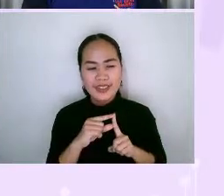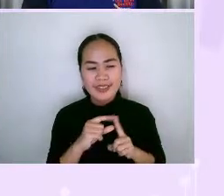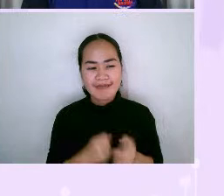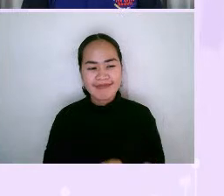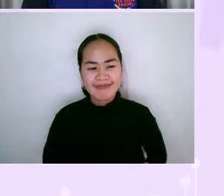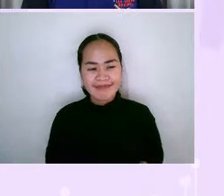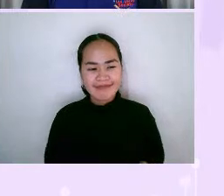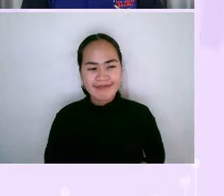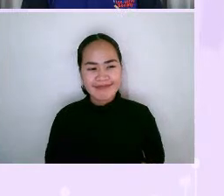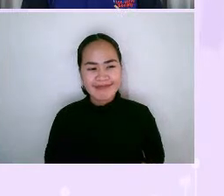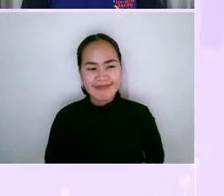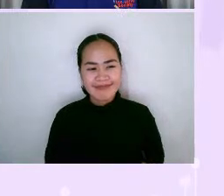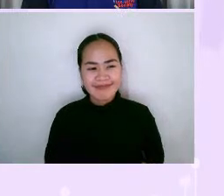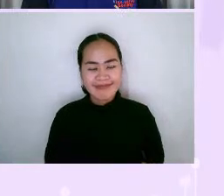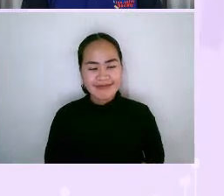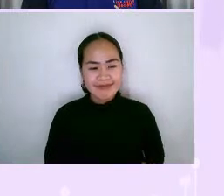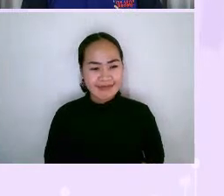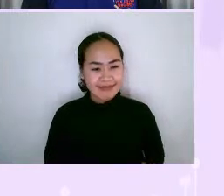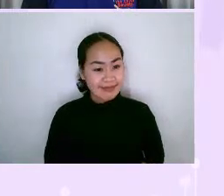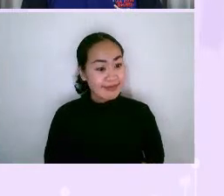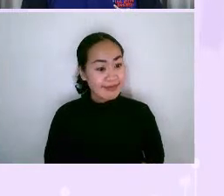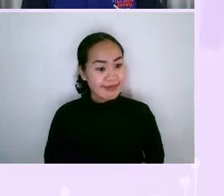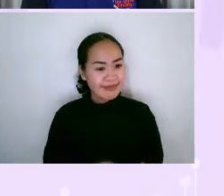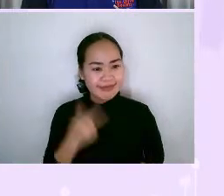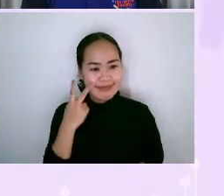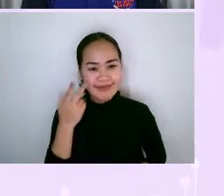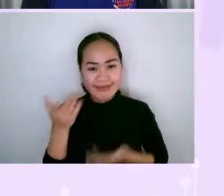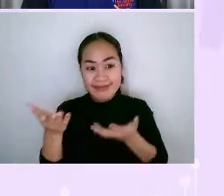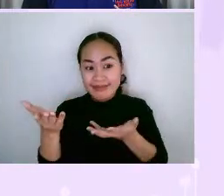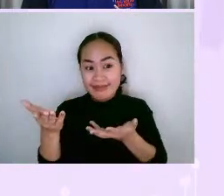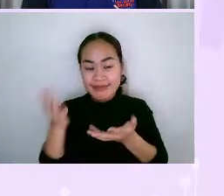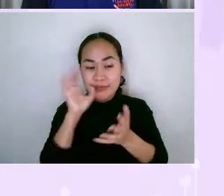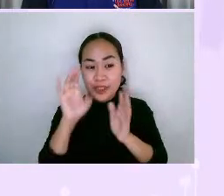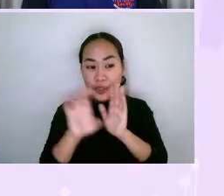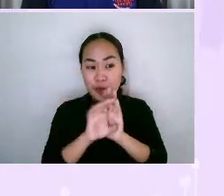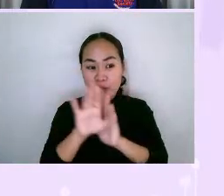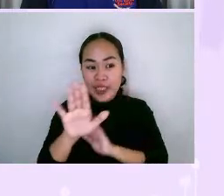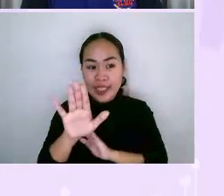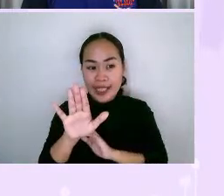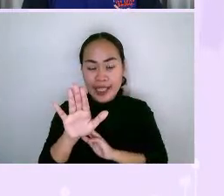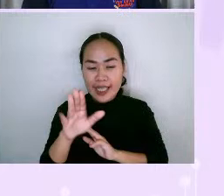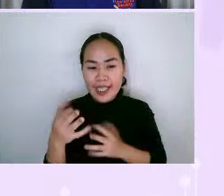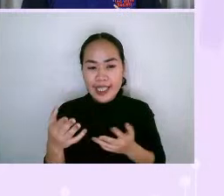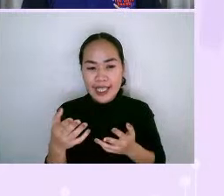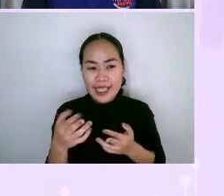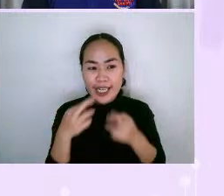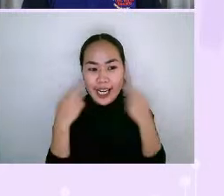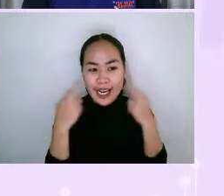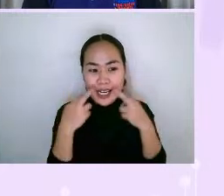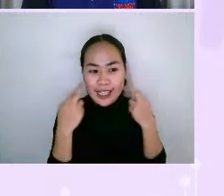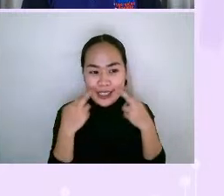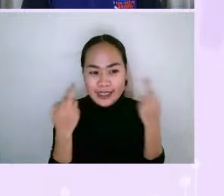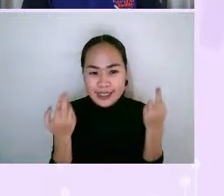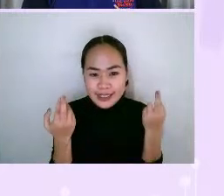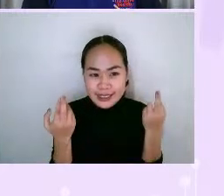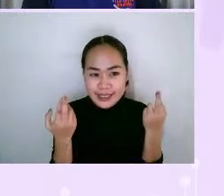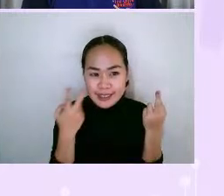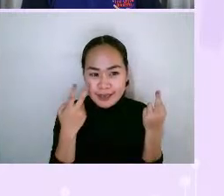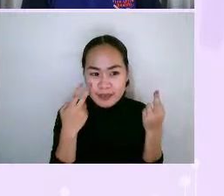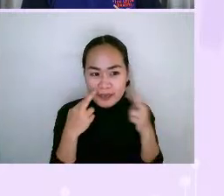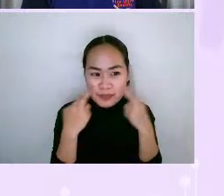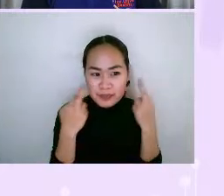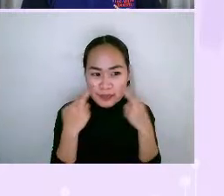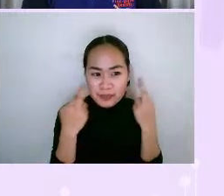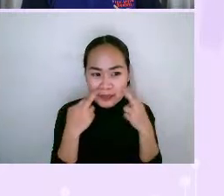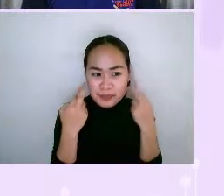Sige po. Meron po tayong nakikitang emoji ng daga or ng mouse or ng rat, kung ano po ang